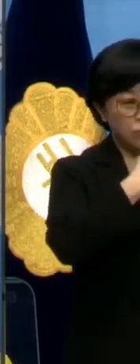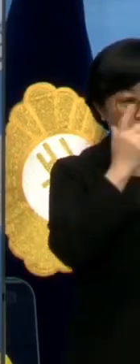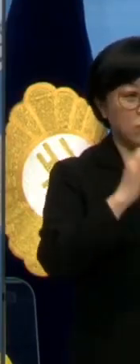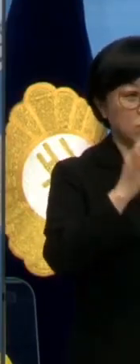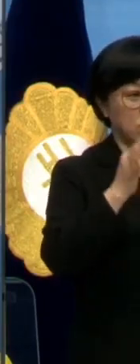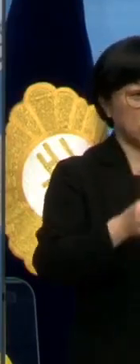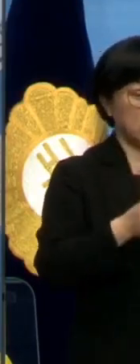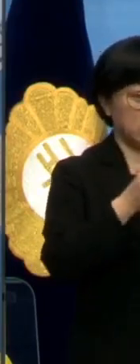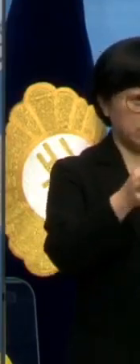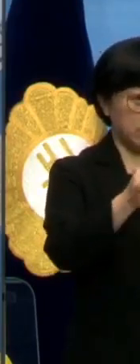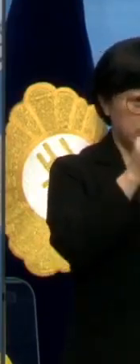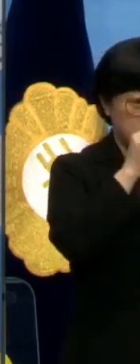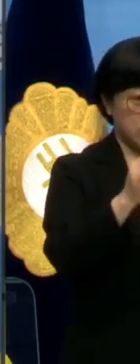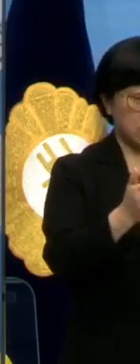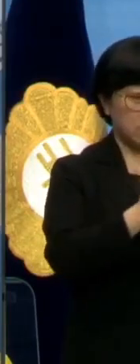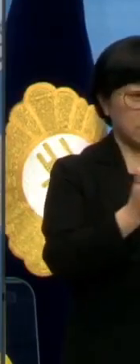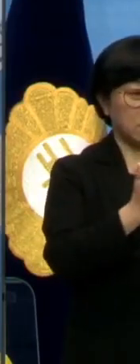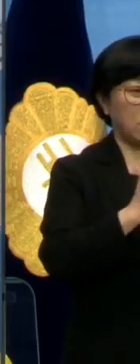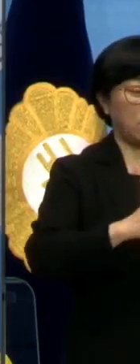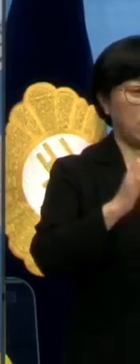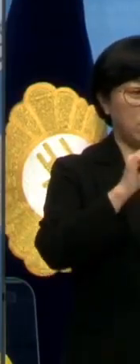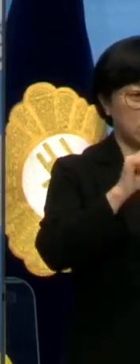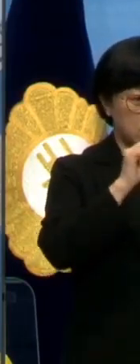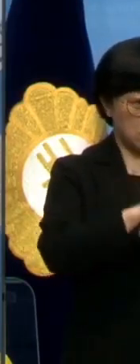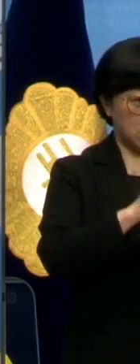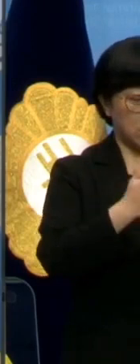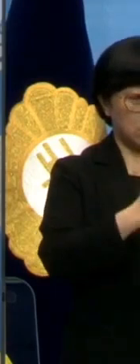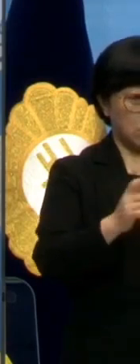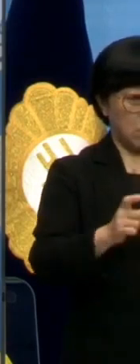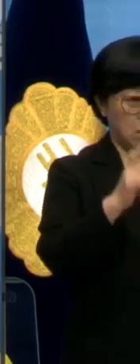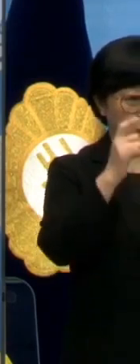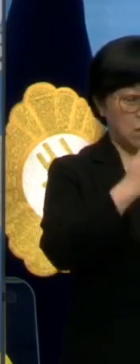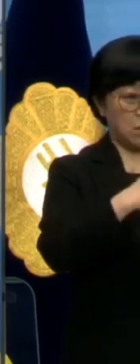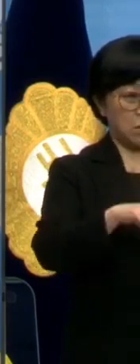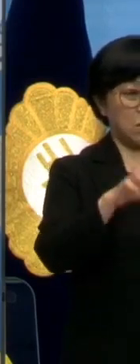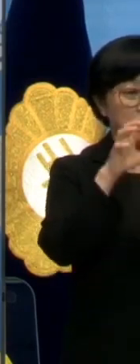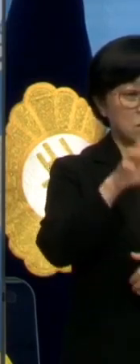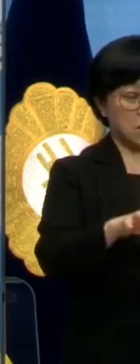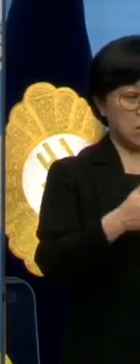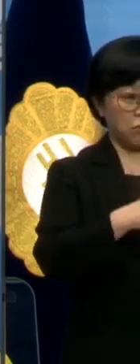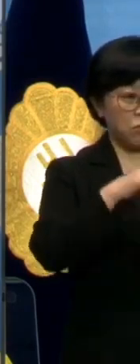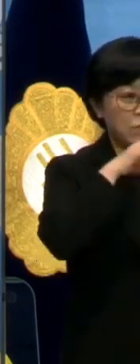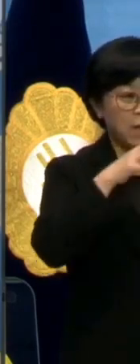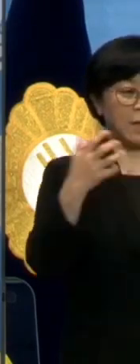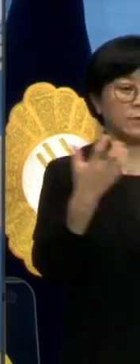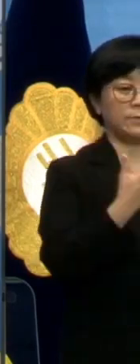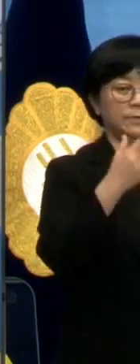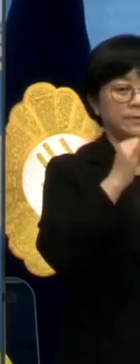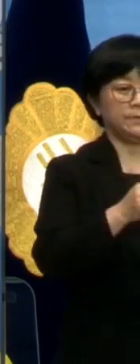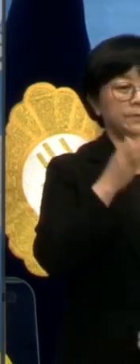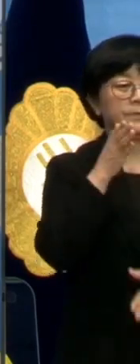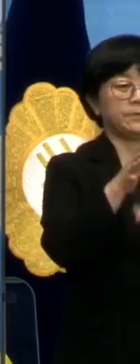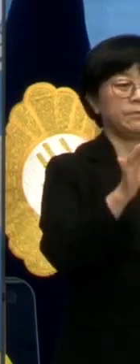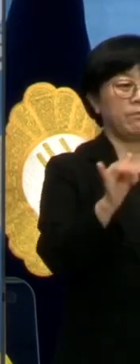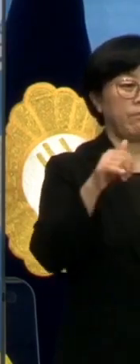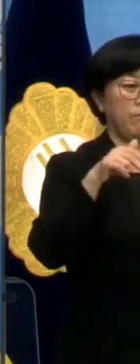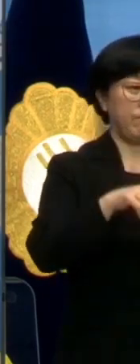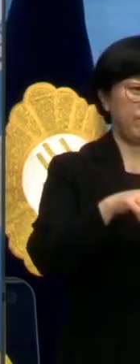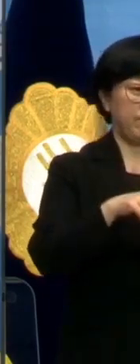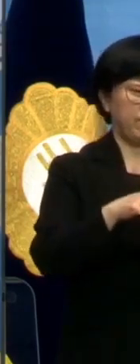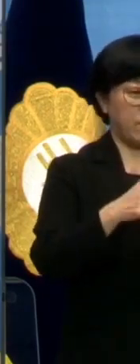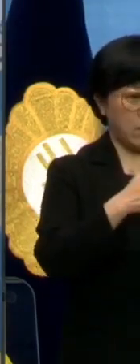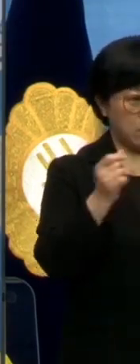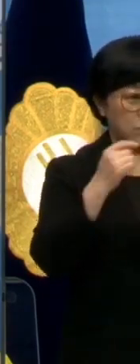지원이 이루어지면서 형평성 논란과 현장의 불만이 가중되고 있습니다. 전문가들은